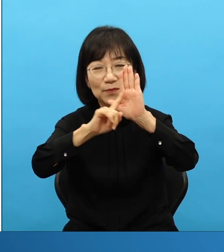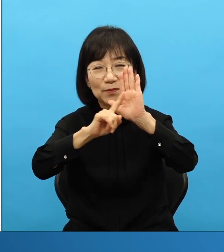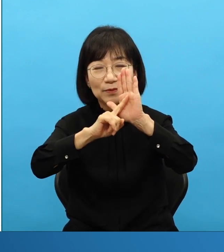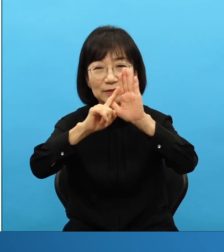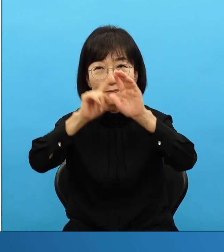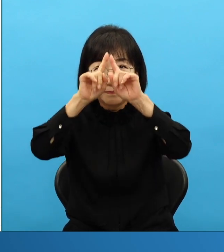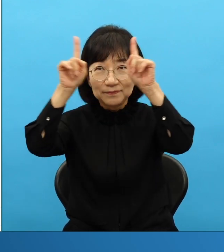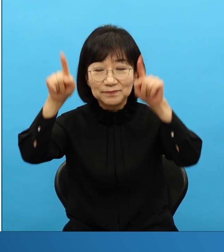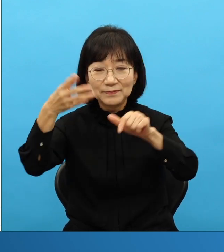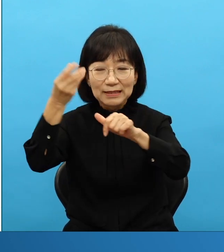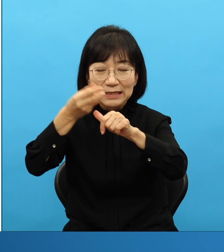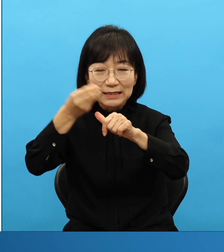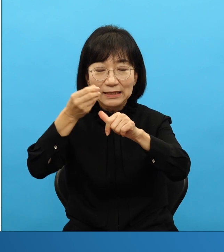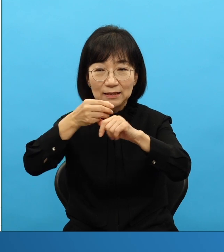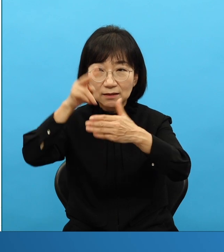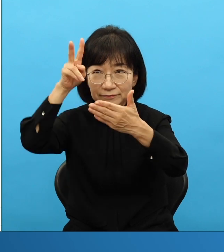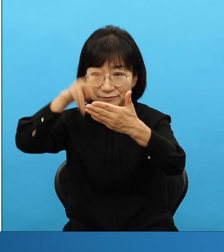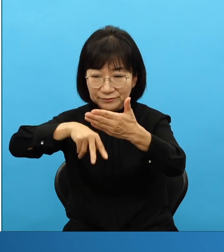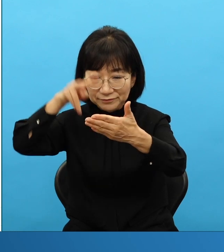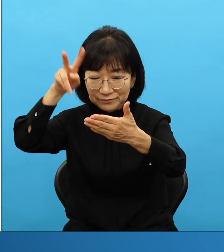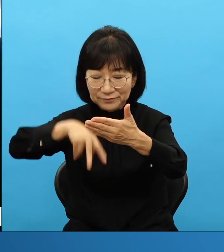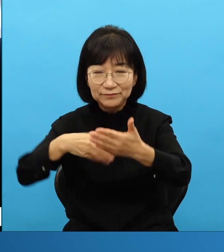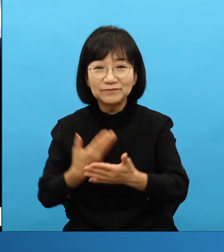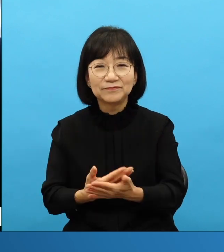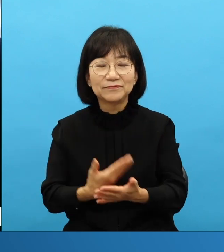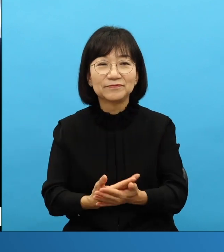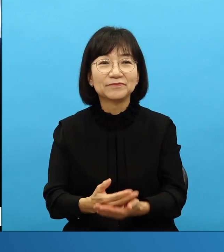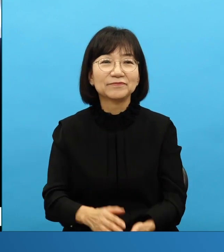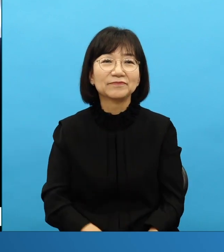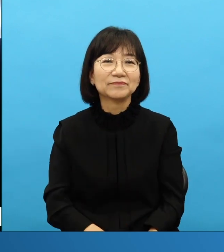다운로드 메뉴에서 확인할 수 있습니다.